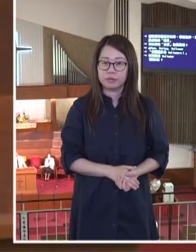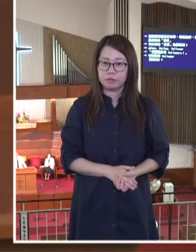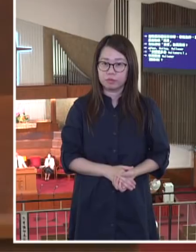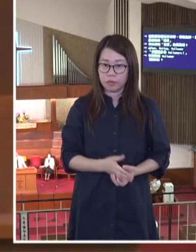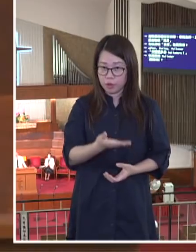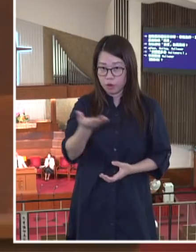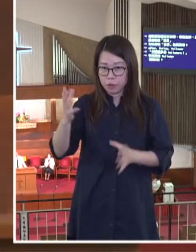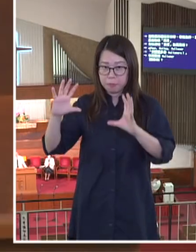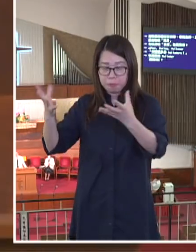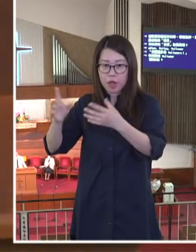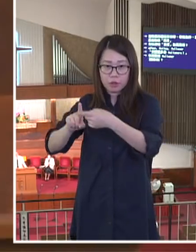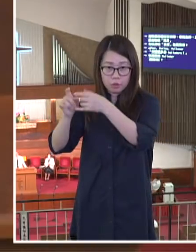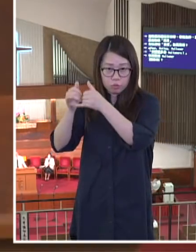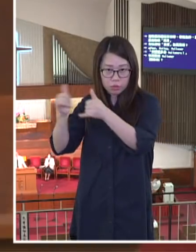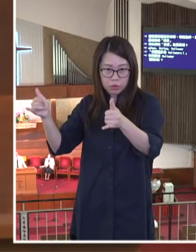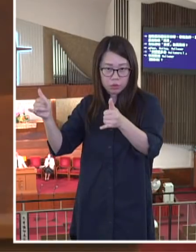要追求的东西。